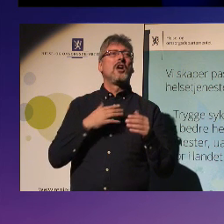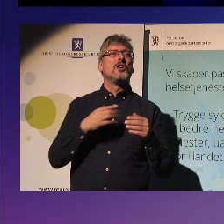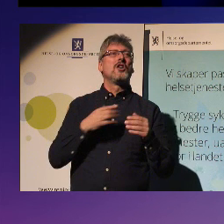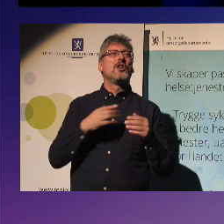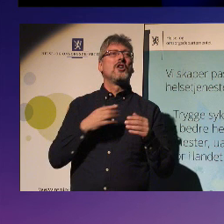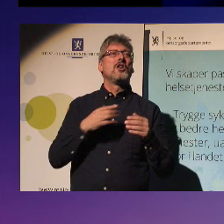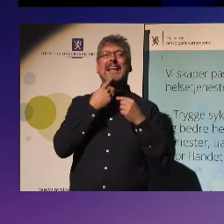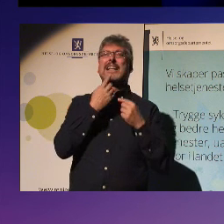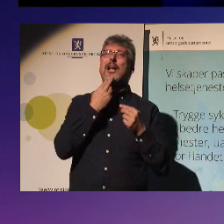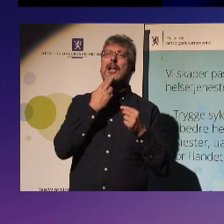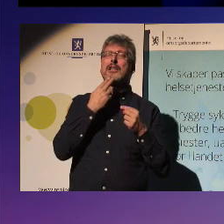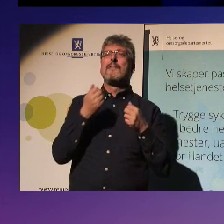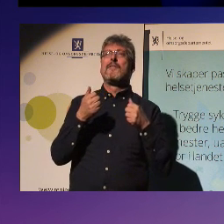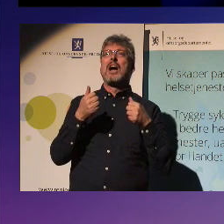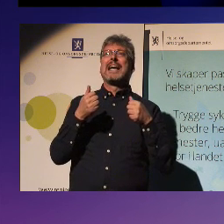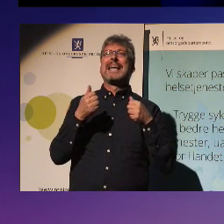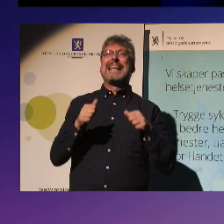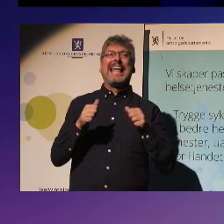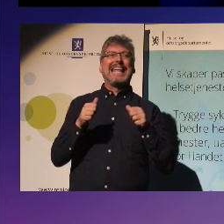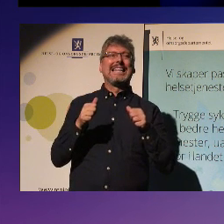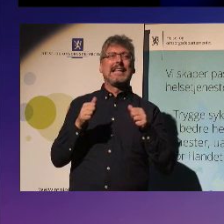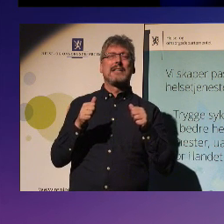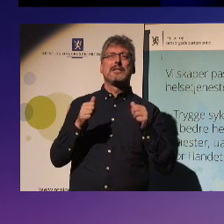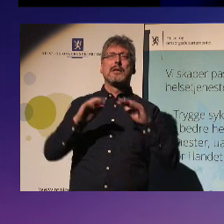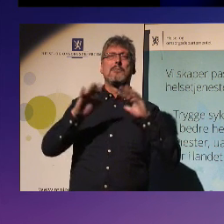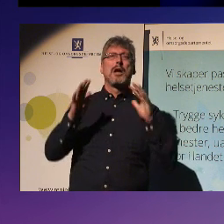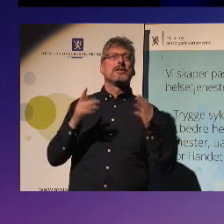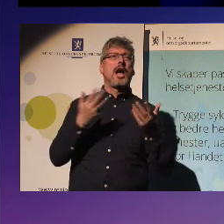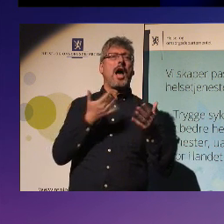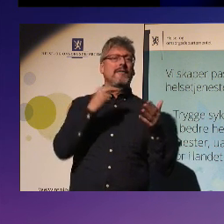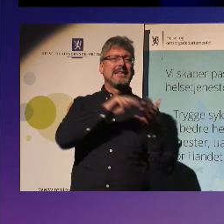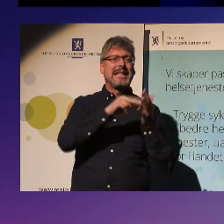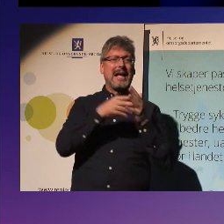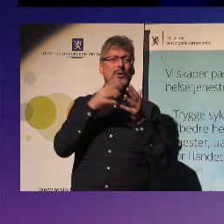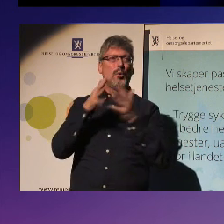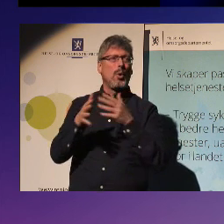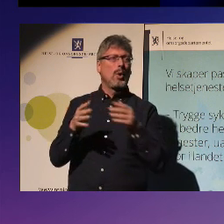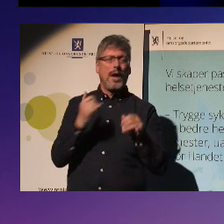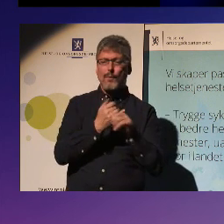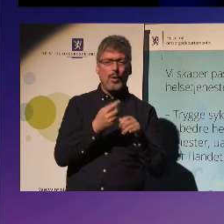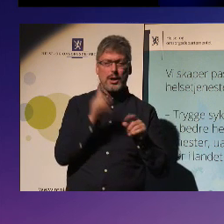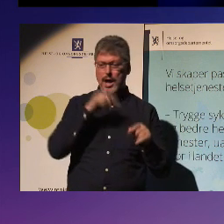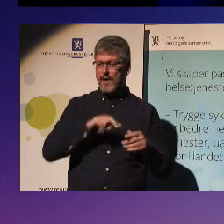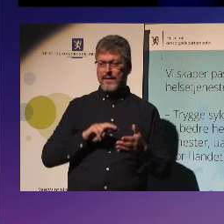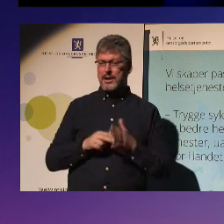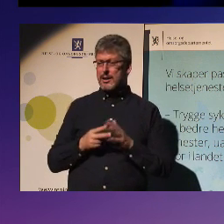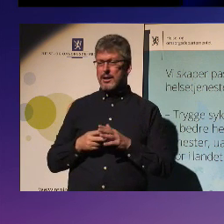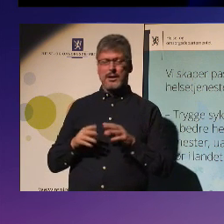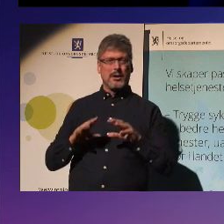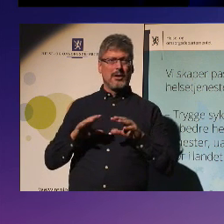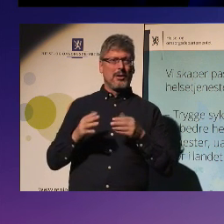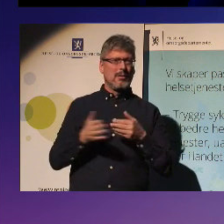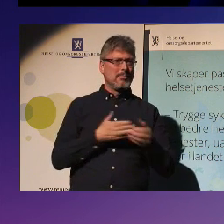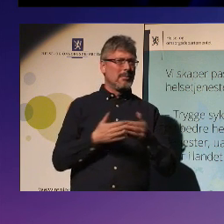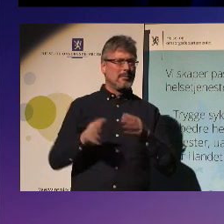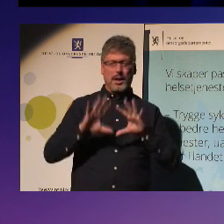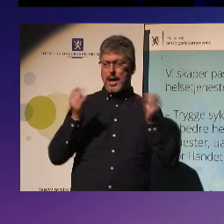av teknologi. Hvordan skal vi klare å håndtere det?